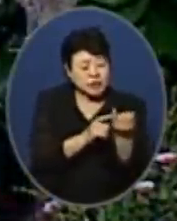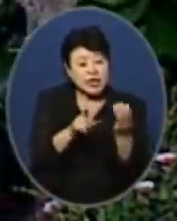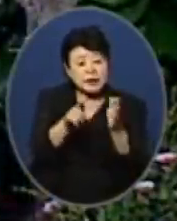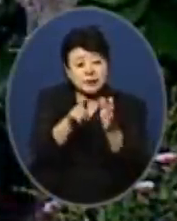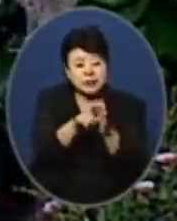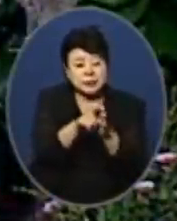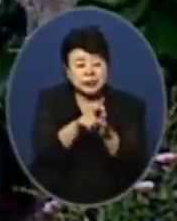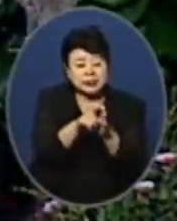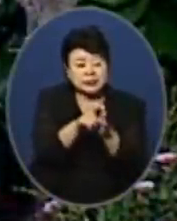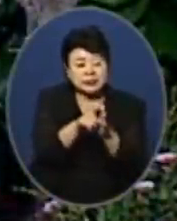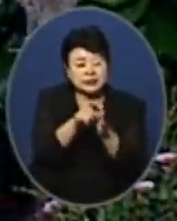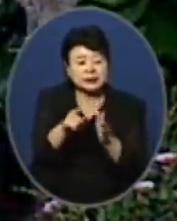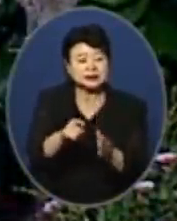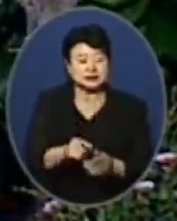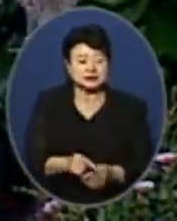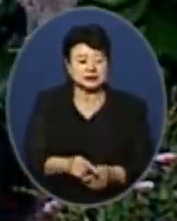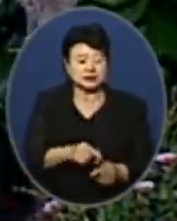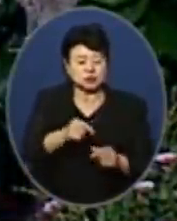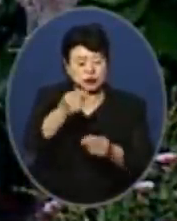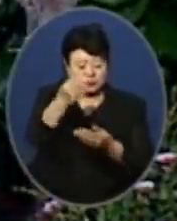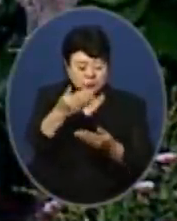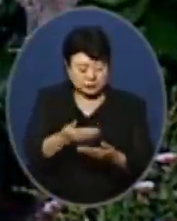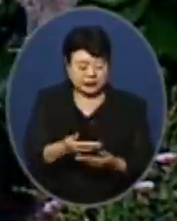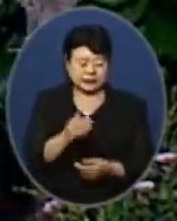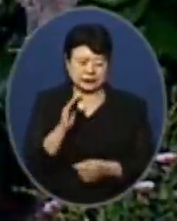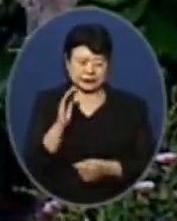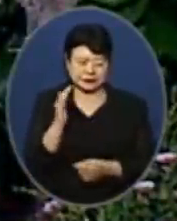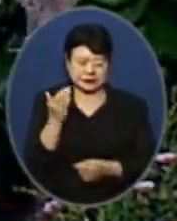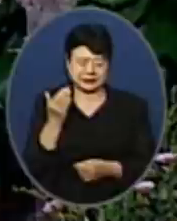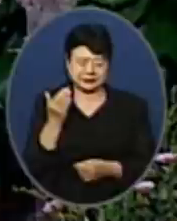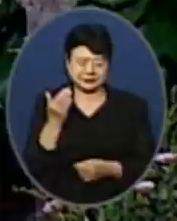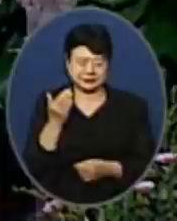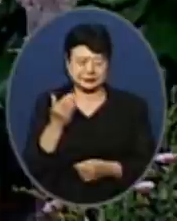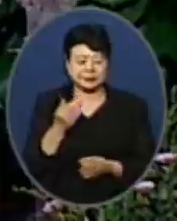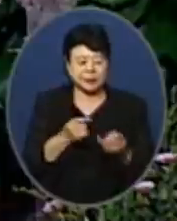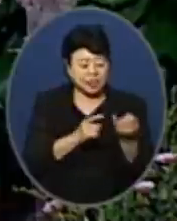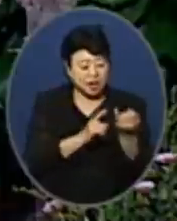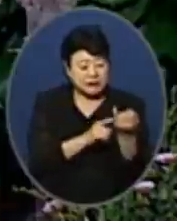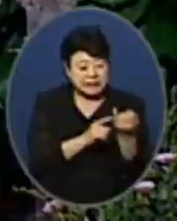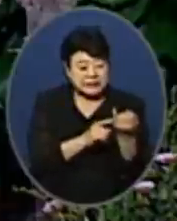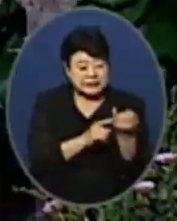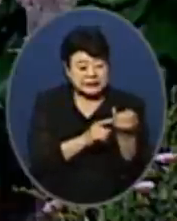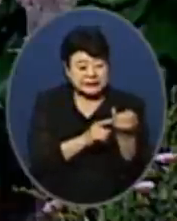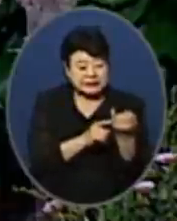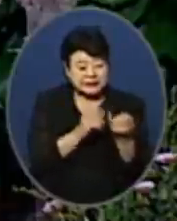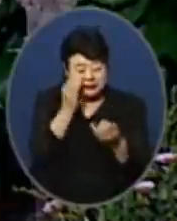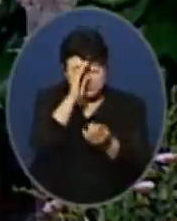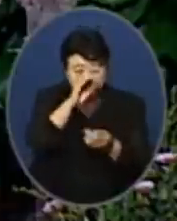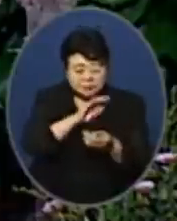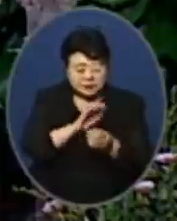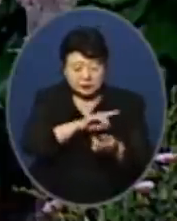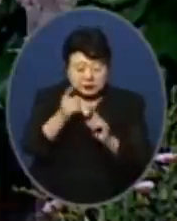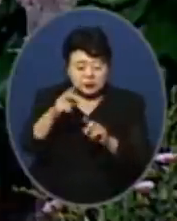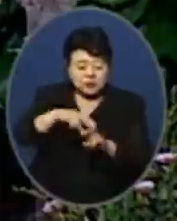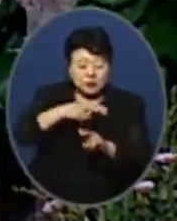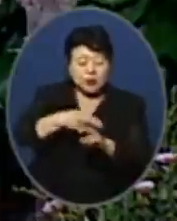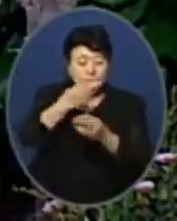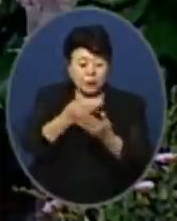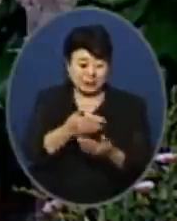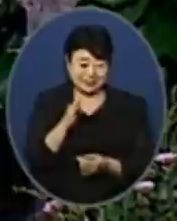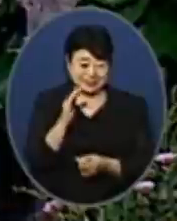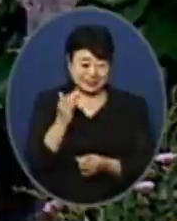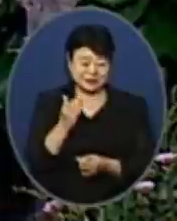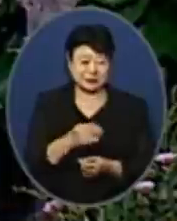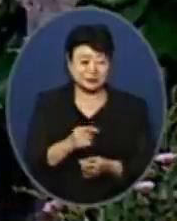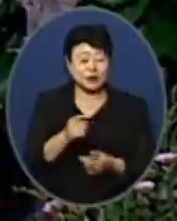믿음이 그녀를 구원케 한 것입니다. 그 여자는 치유를 선물로 받았습니다.